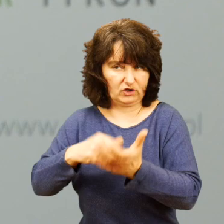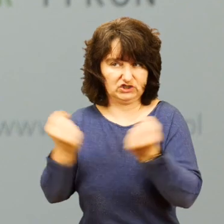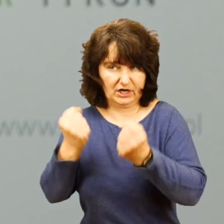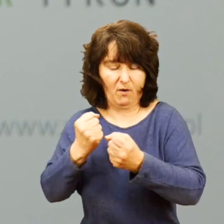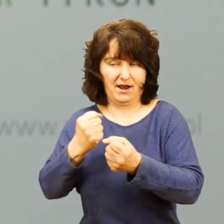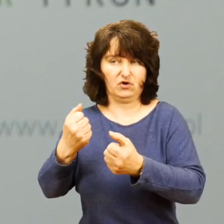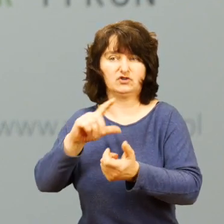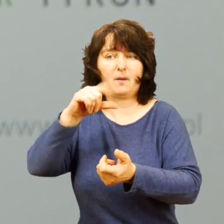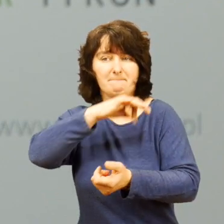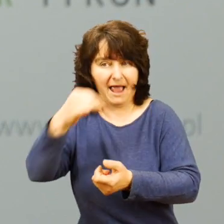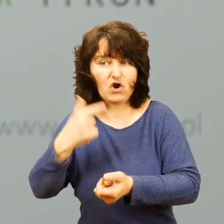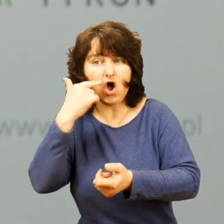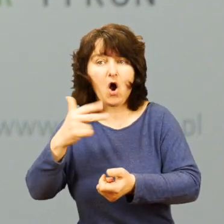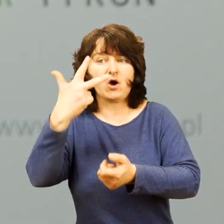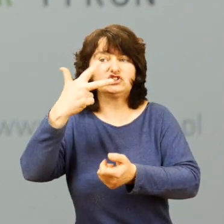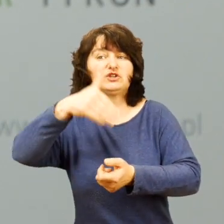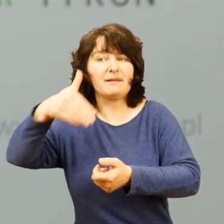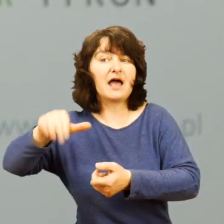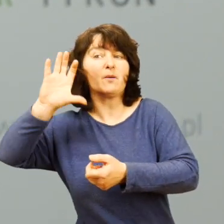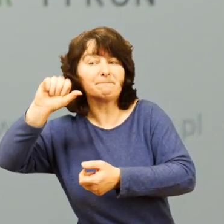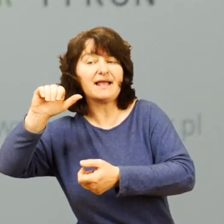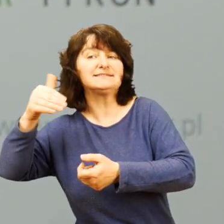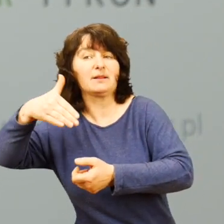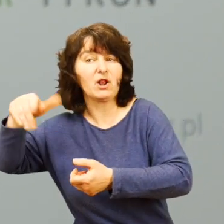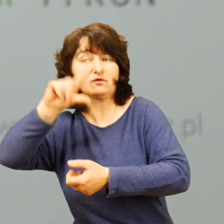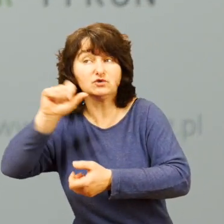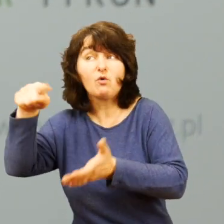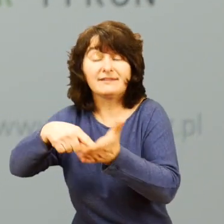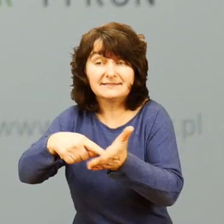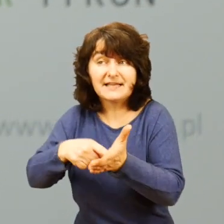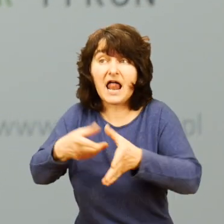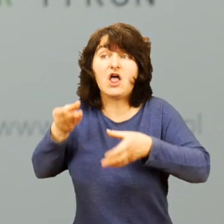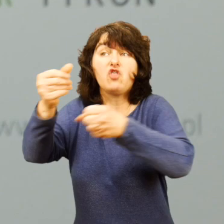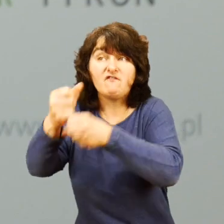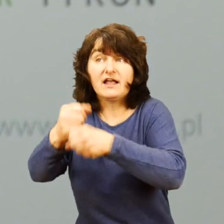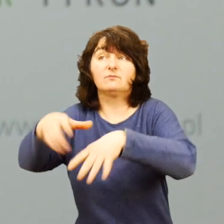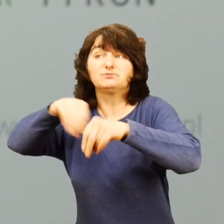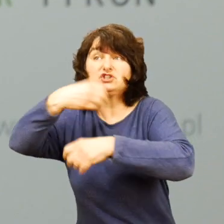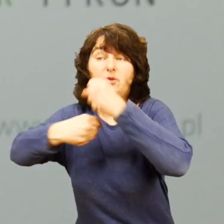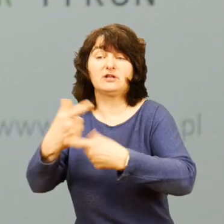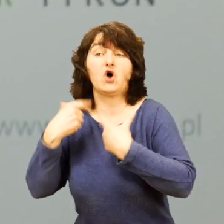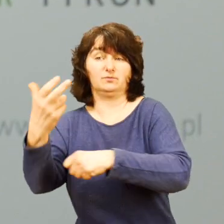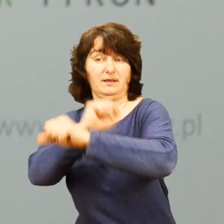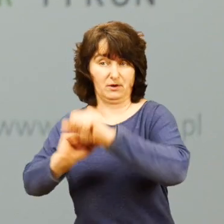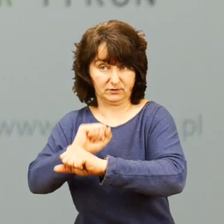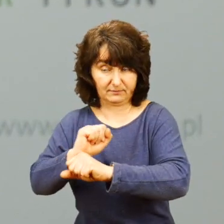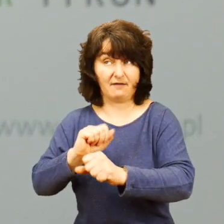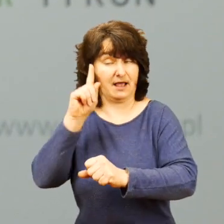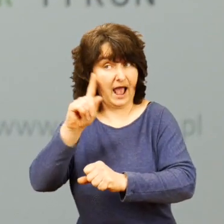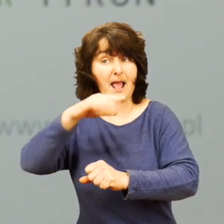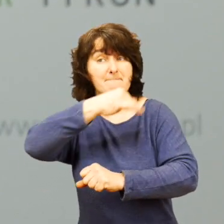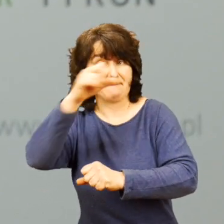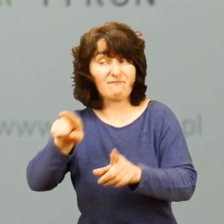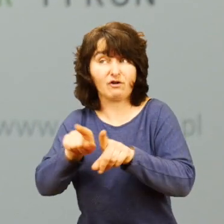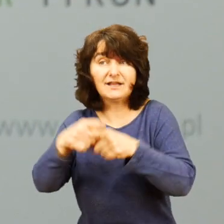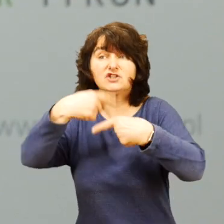PFRON-u. Około 3,5 mld złotych pójdzie w tym roku na dofinansowanie zatrudnienia osób niepełnosprawnych, ale